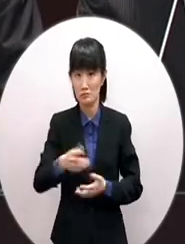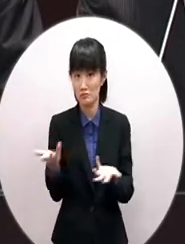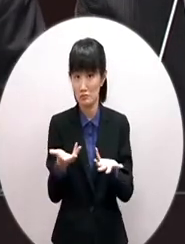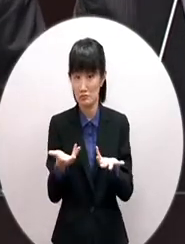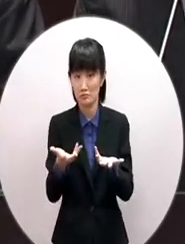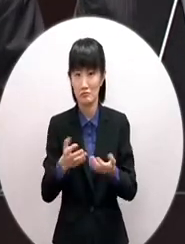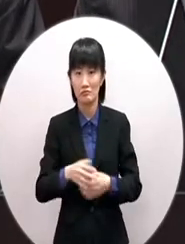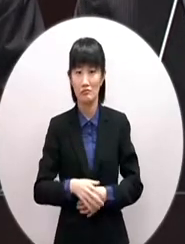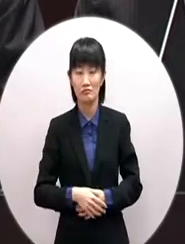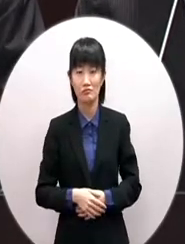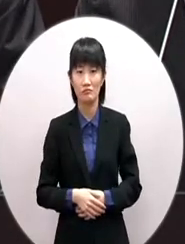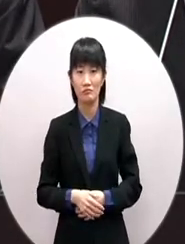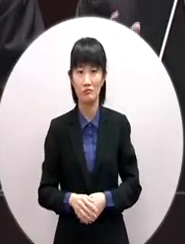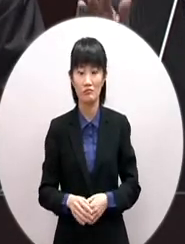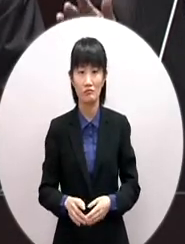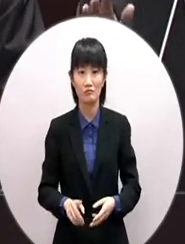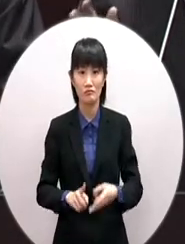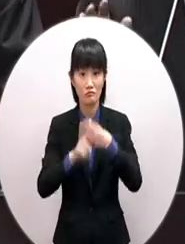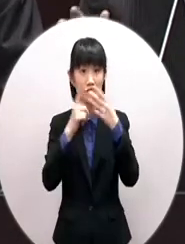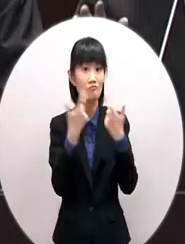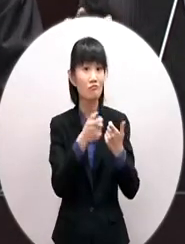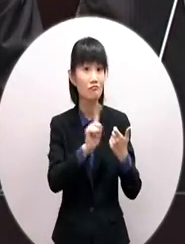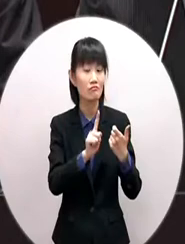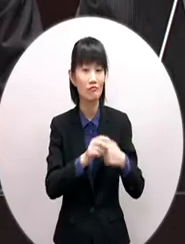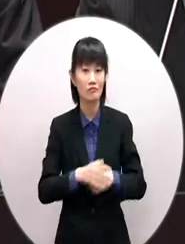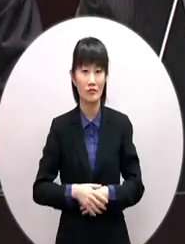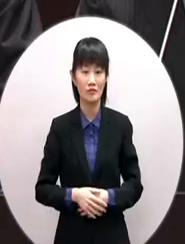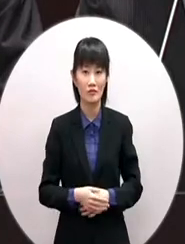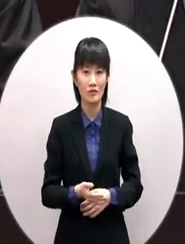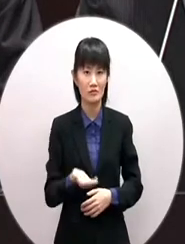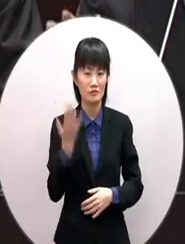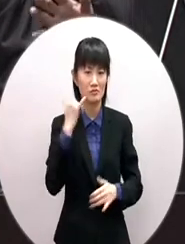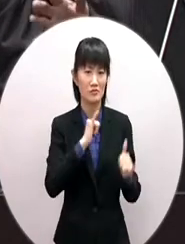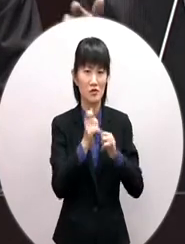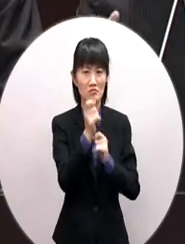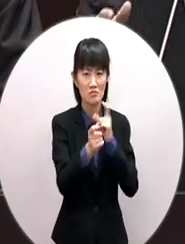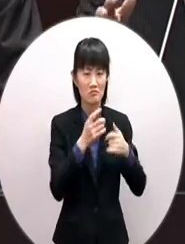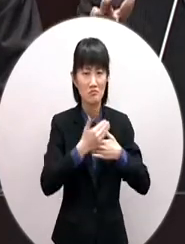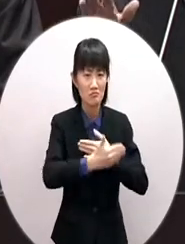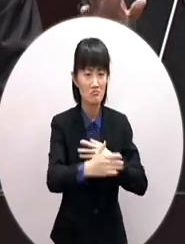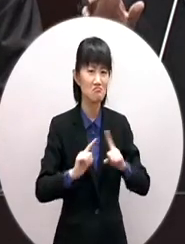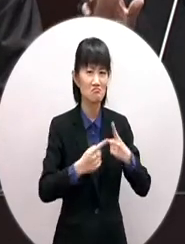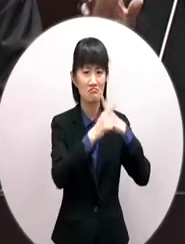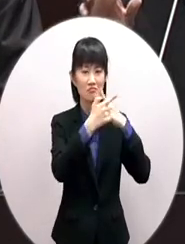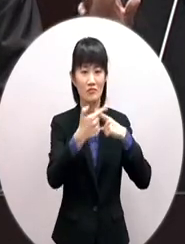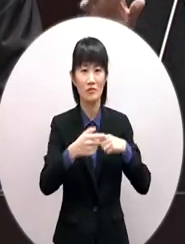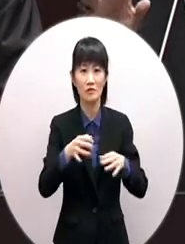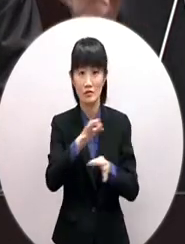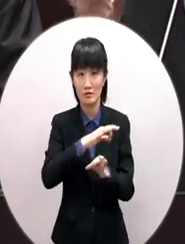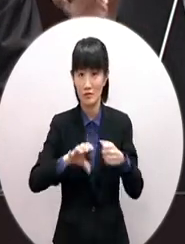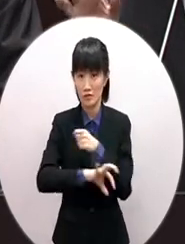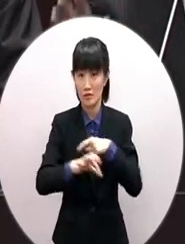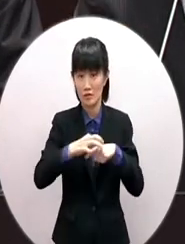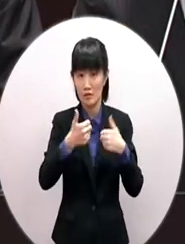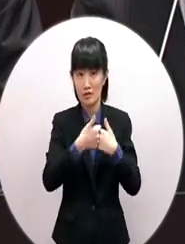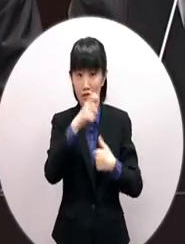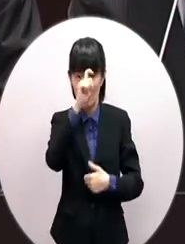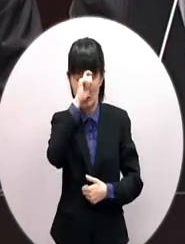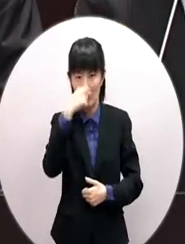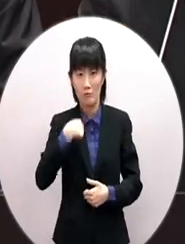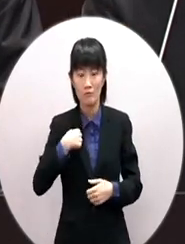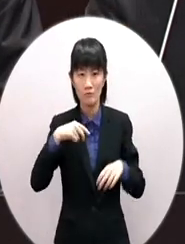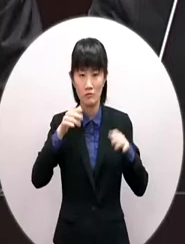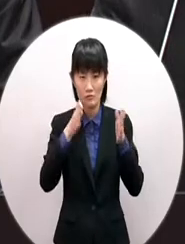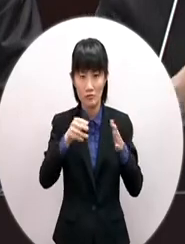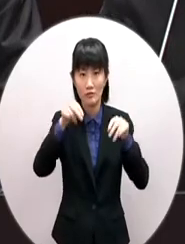其实是回应在，消费者纠纷里面，消基会希望我们在这个相关的定型化